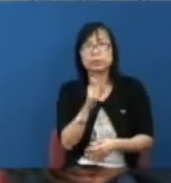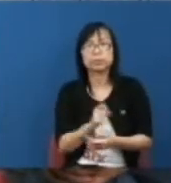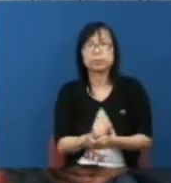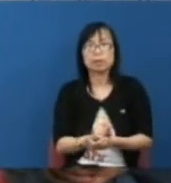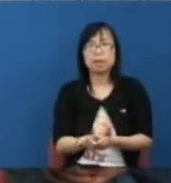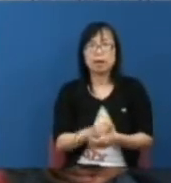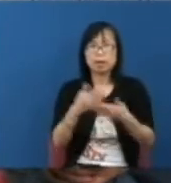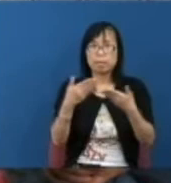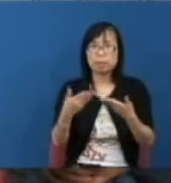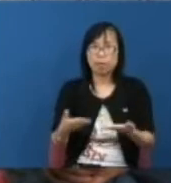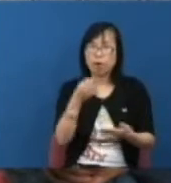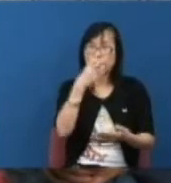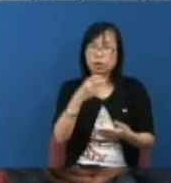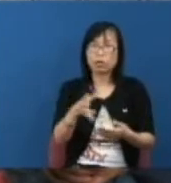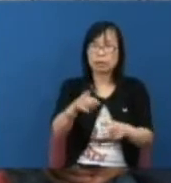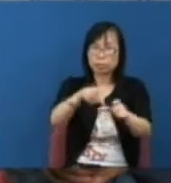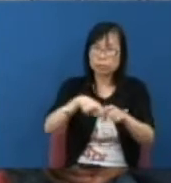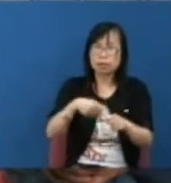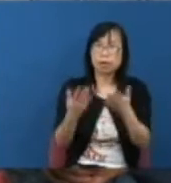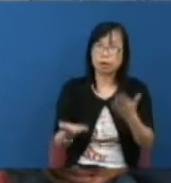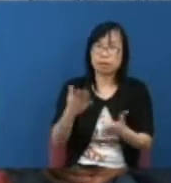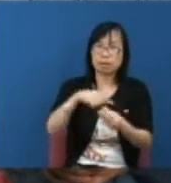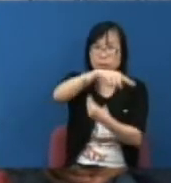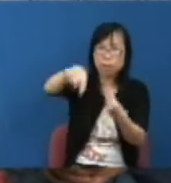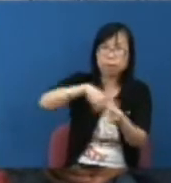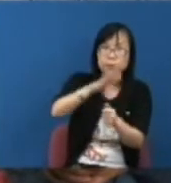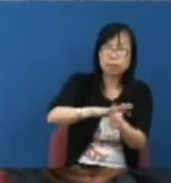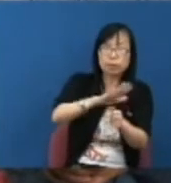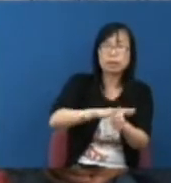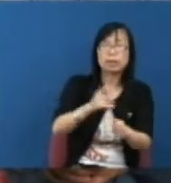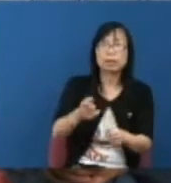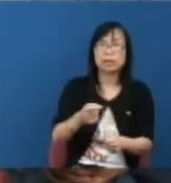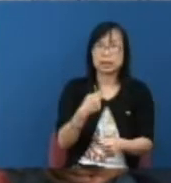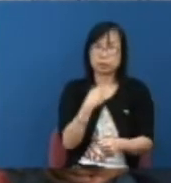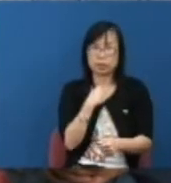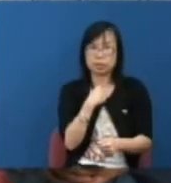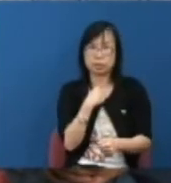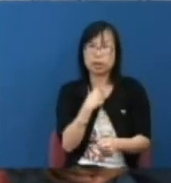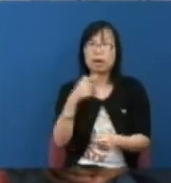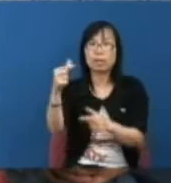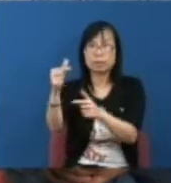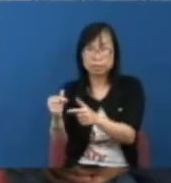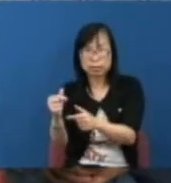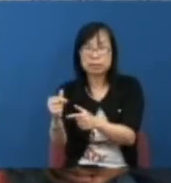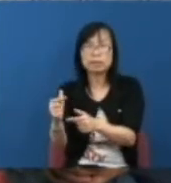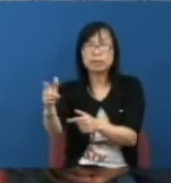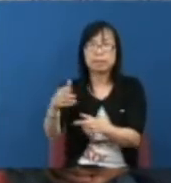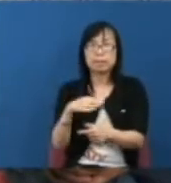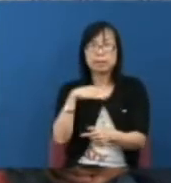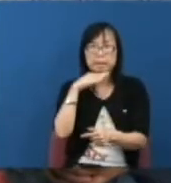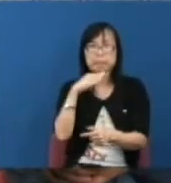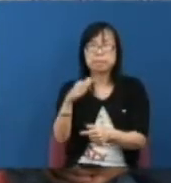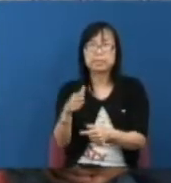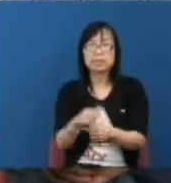本土回收嘅成分或者環保嘅成分嘅咧，咁就應該要有呢標籤，咁啊等業界好識別啦，係